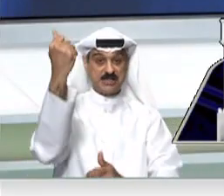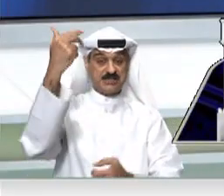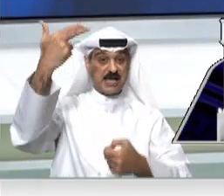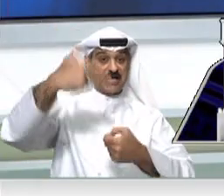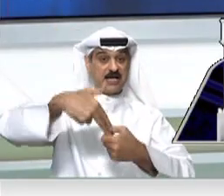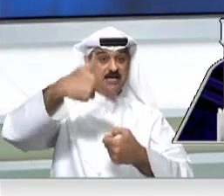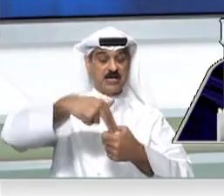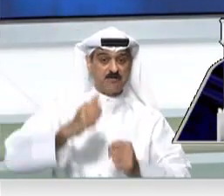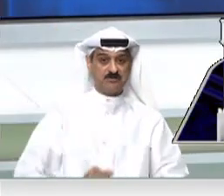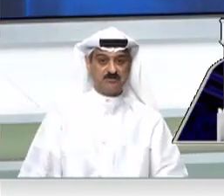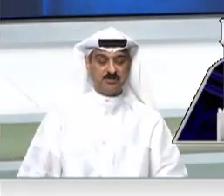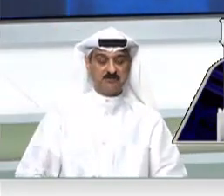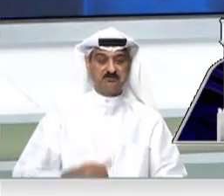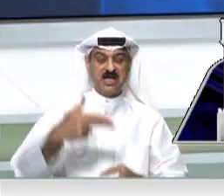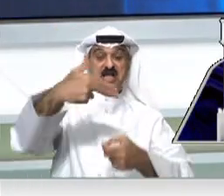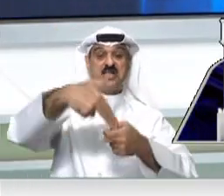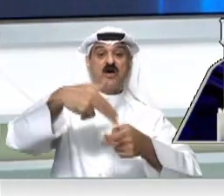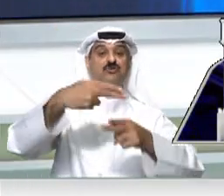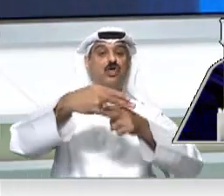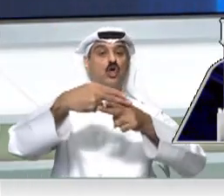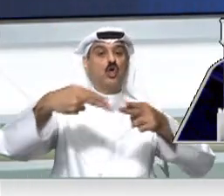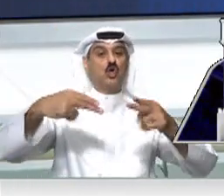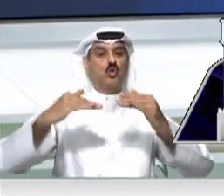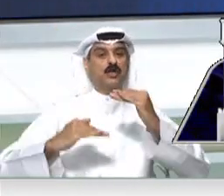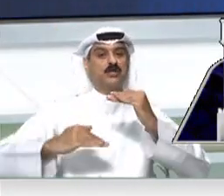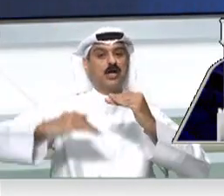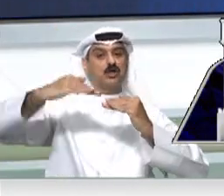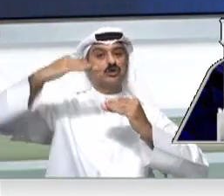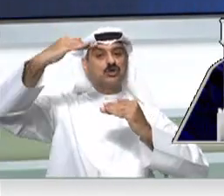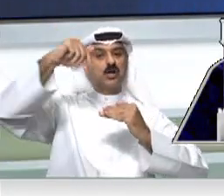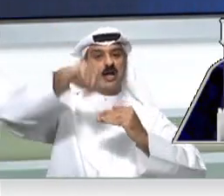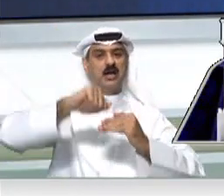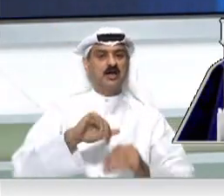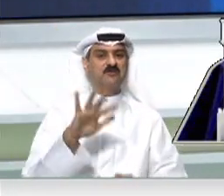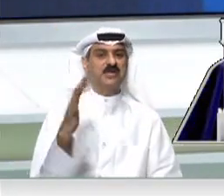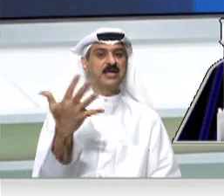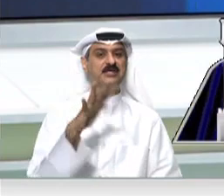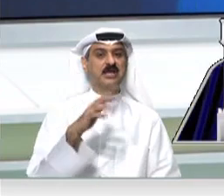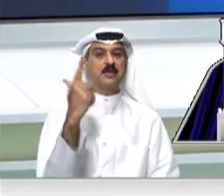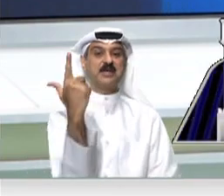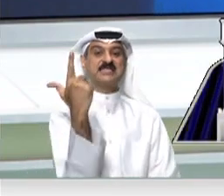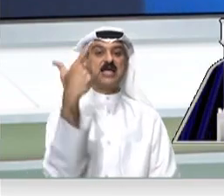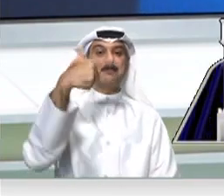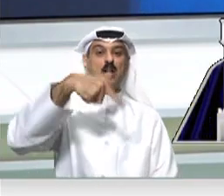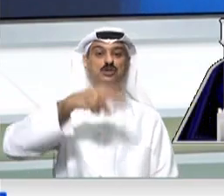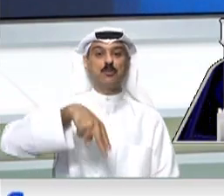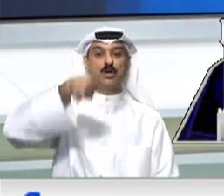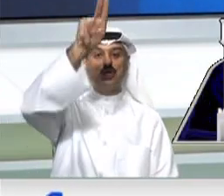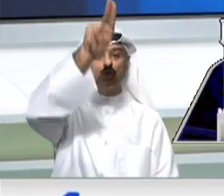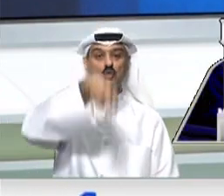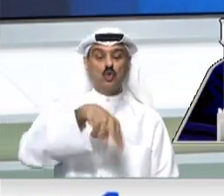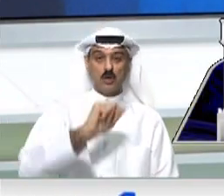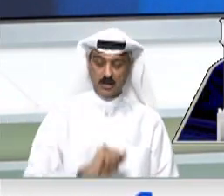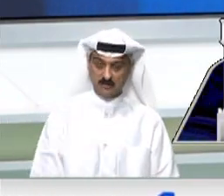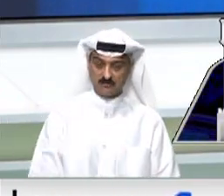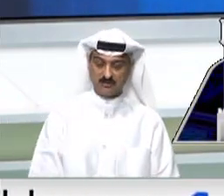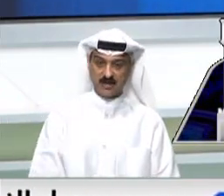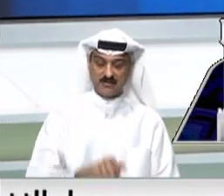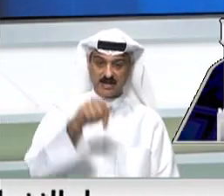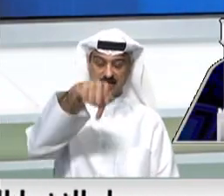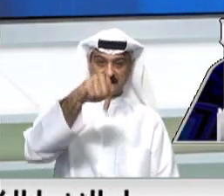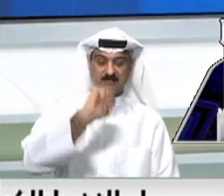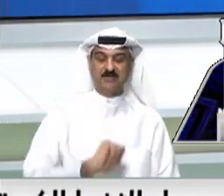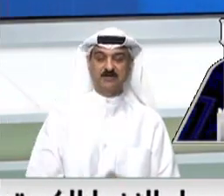مرتفعه سعري برميل النفط الكويتيه دولارين وسبعه سنتات ليبلغ 77 دولارا واحدى عشره